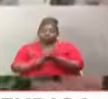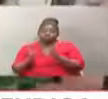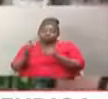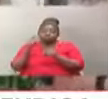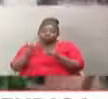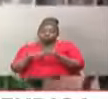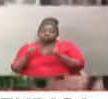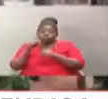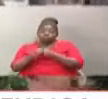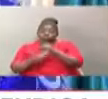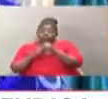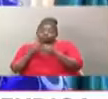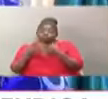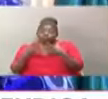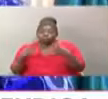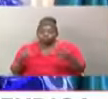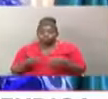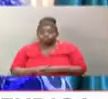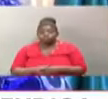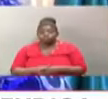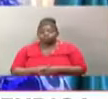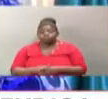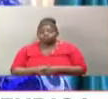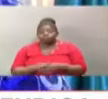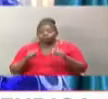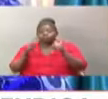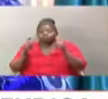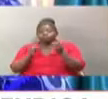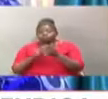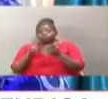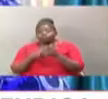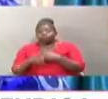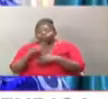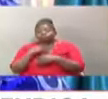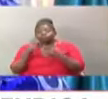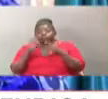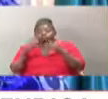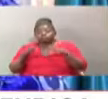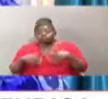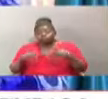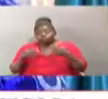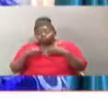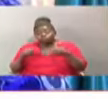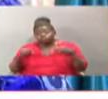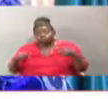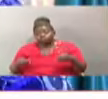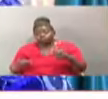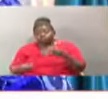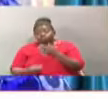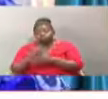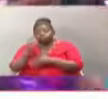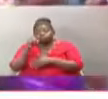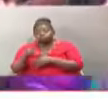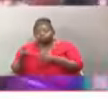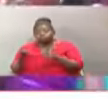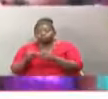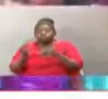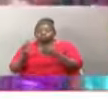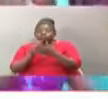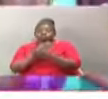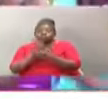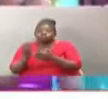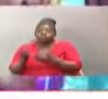nti omwaka guno gubasaze. Wadde tonafuna bye weetaaga naye essanyu eryo Christmas lyejja nalyo naawe nsaba oligabanyeko.